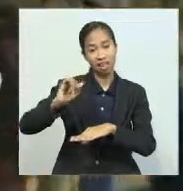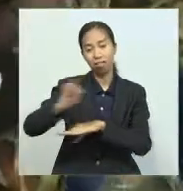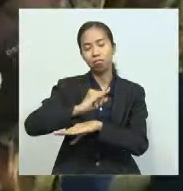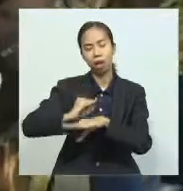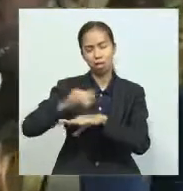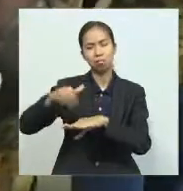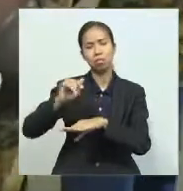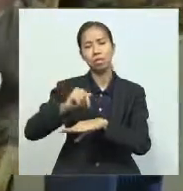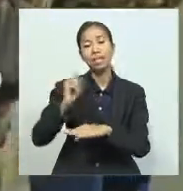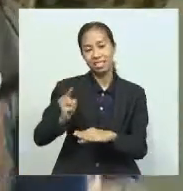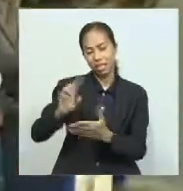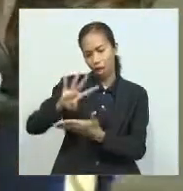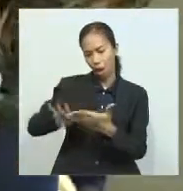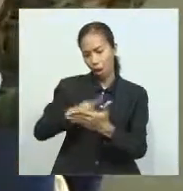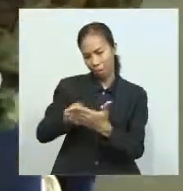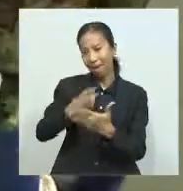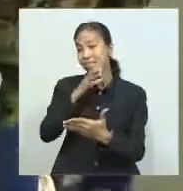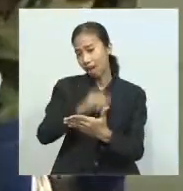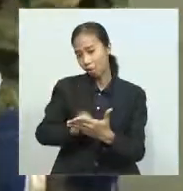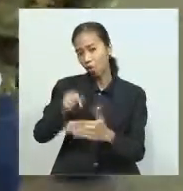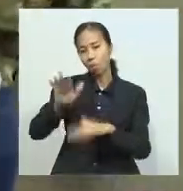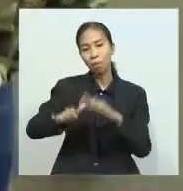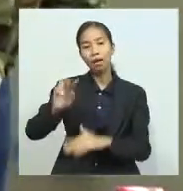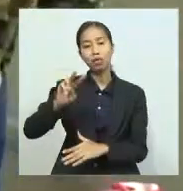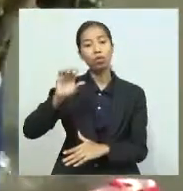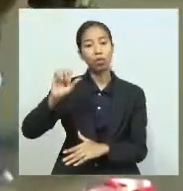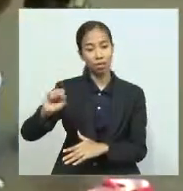4,977 ไร่จากแผนเดิมที่ตั้งไว้